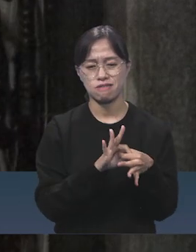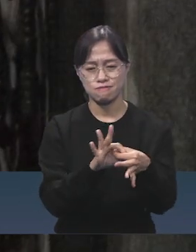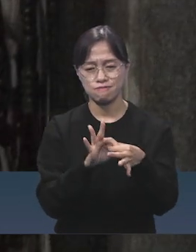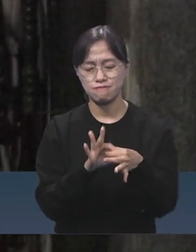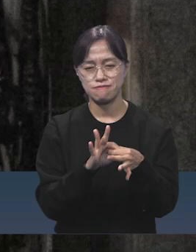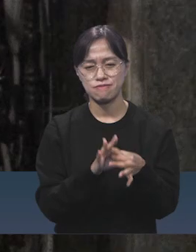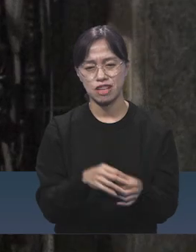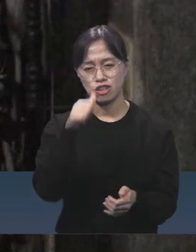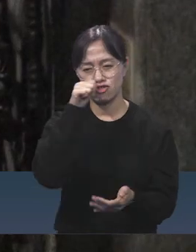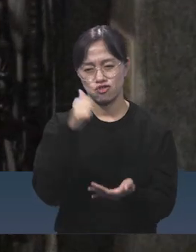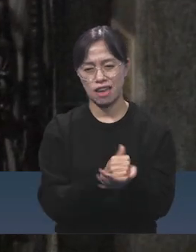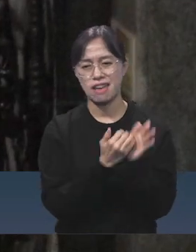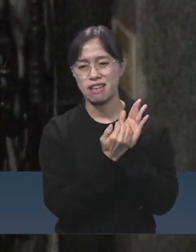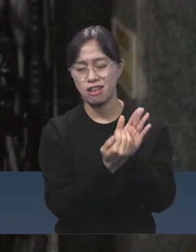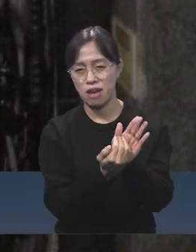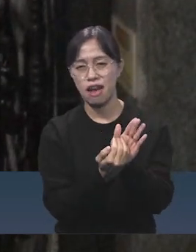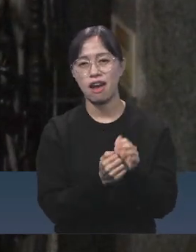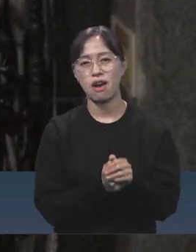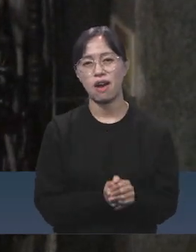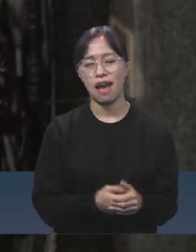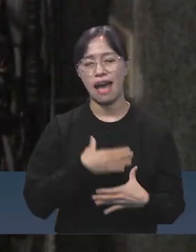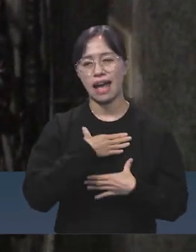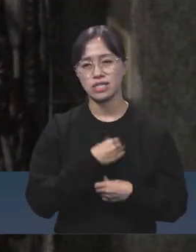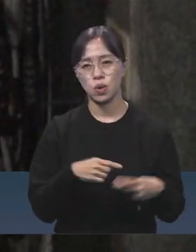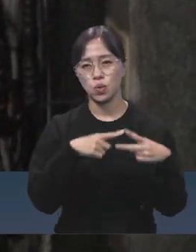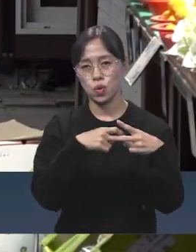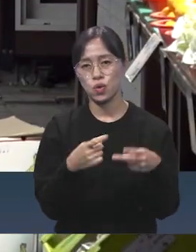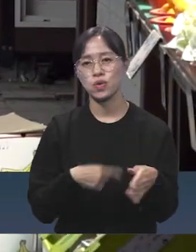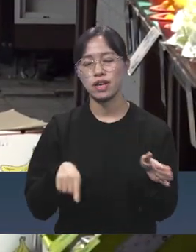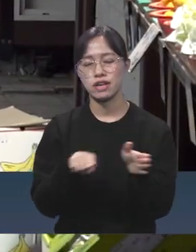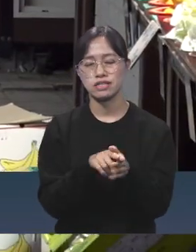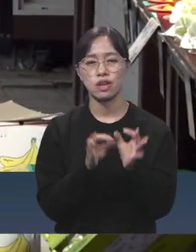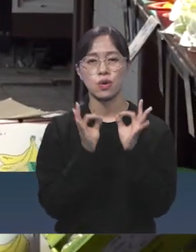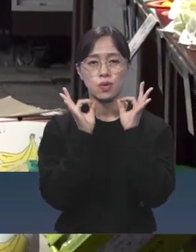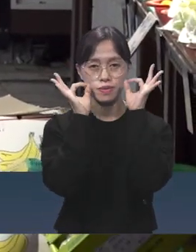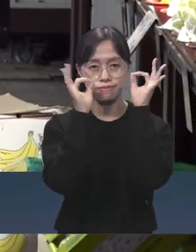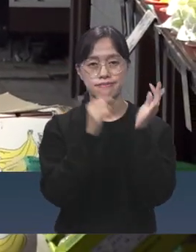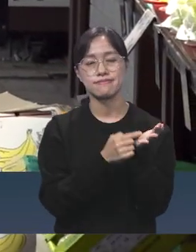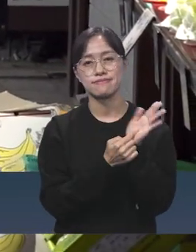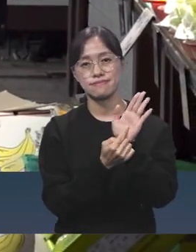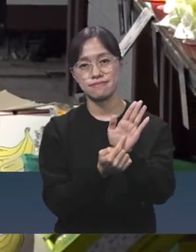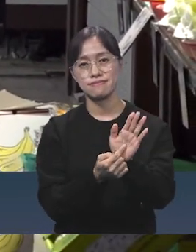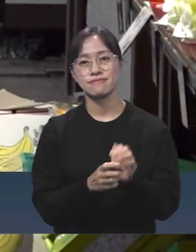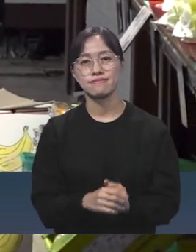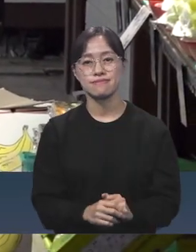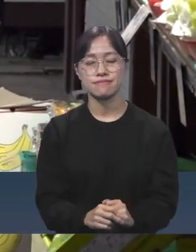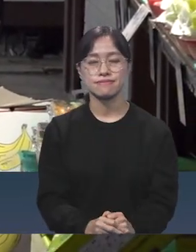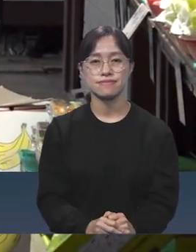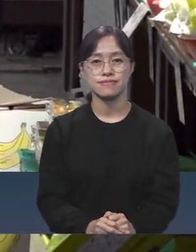수 있는 대책을 마련하고 안전한 동대문구를 만들기 위해 최선을 다하겠다고 밝혔습니다